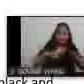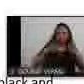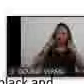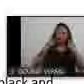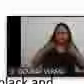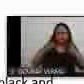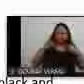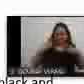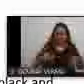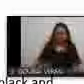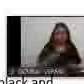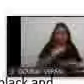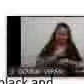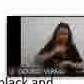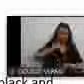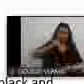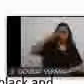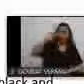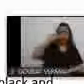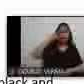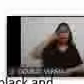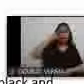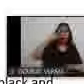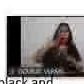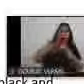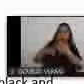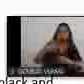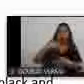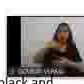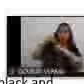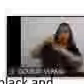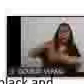हेल्प इन आई हैंड कोऑर्डिनेशन.